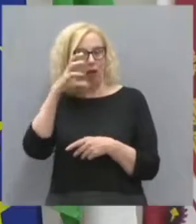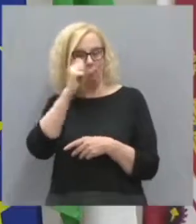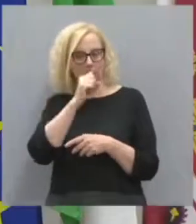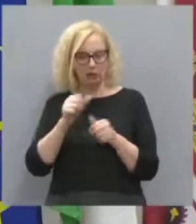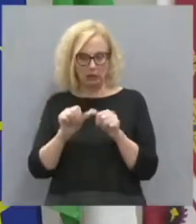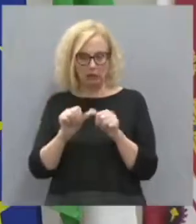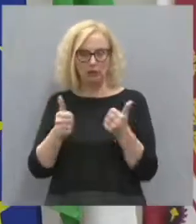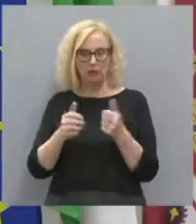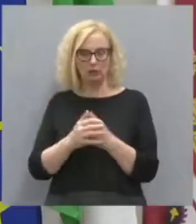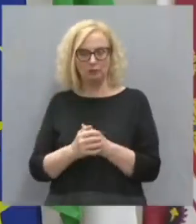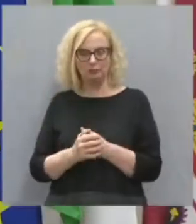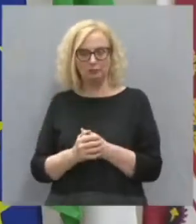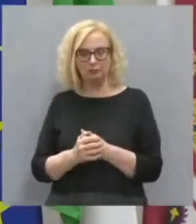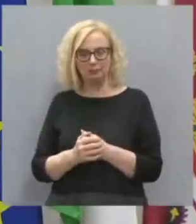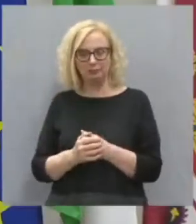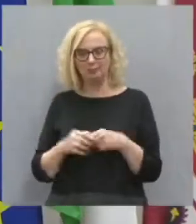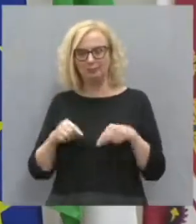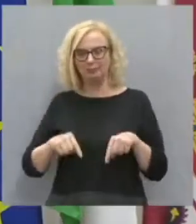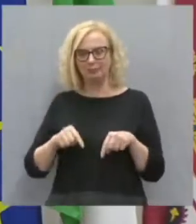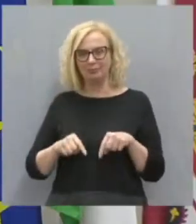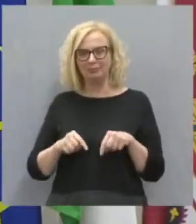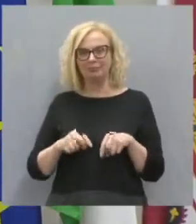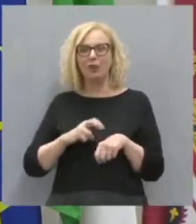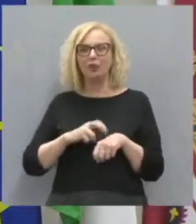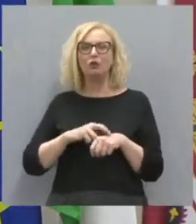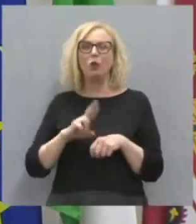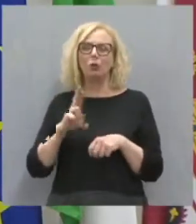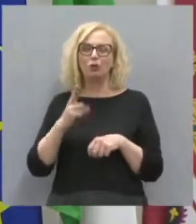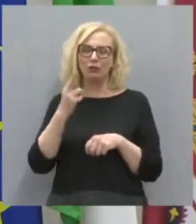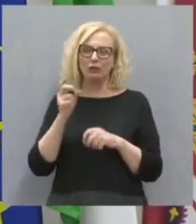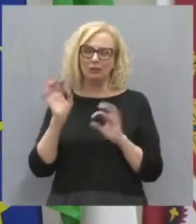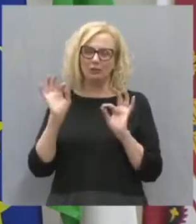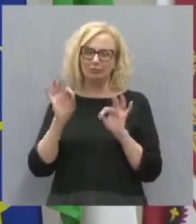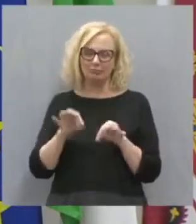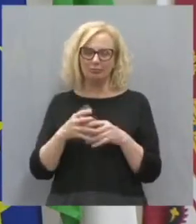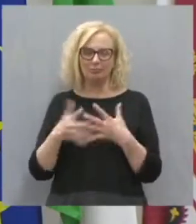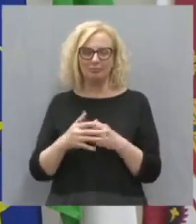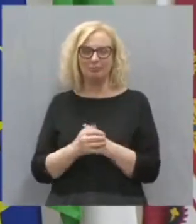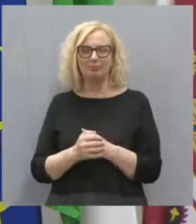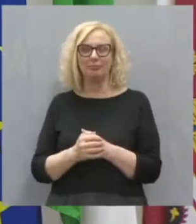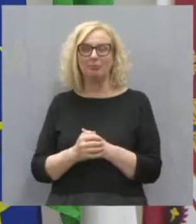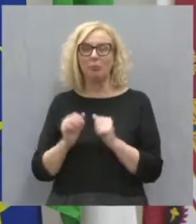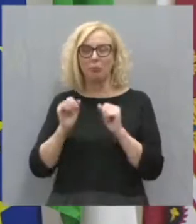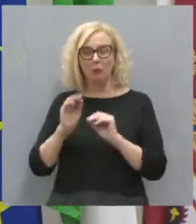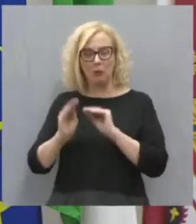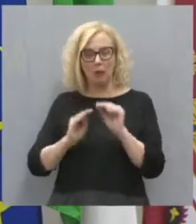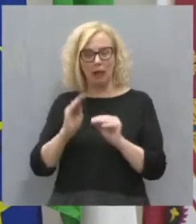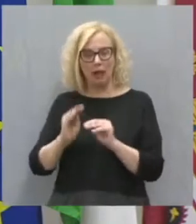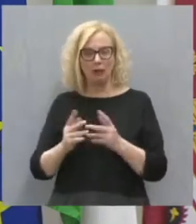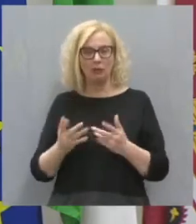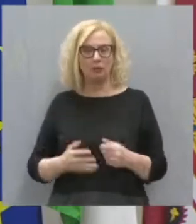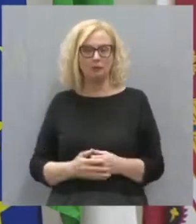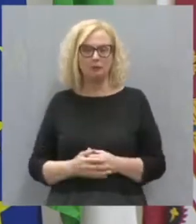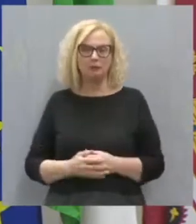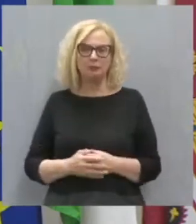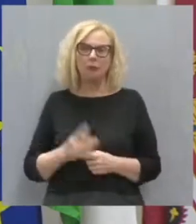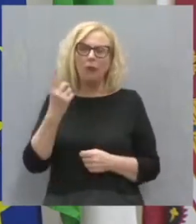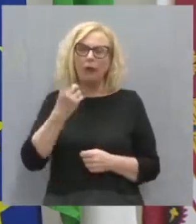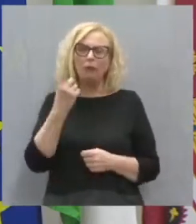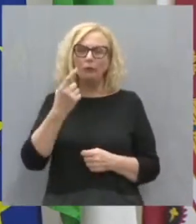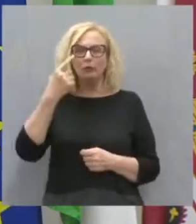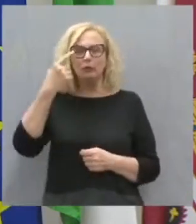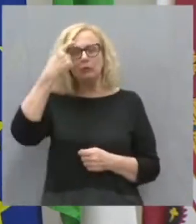intanto che ci ha raggiunto anche dottor usciti volevo rivolgergli alcune domande c'è interesse per sapere se siamo